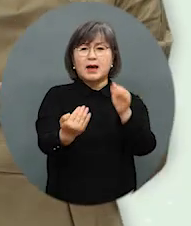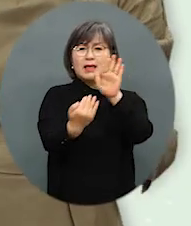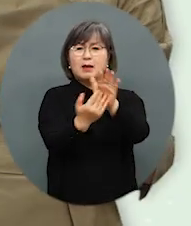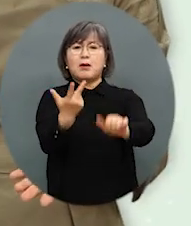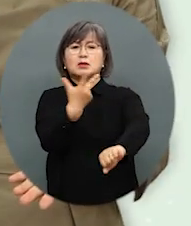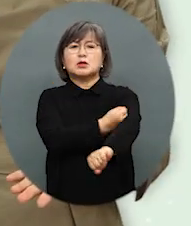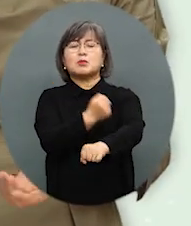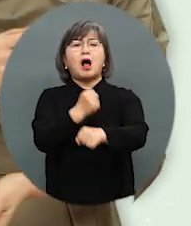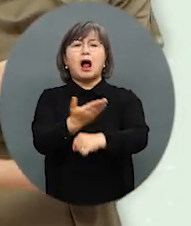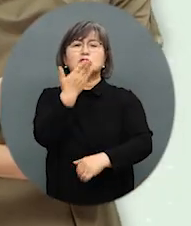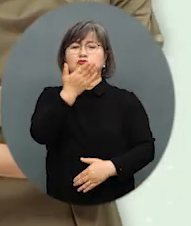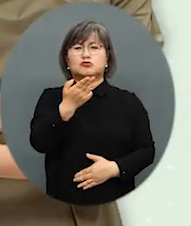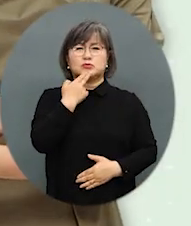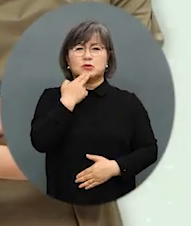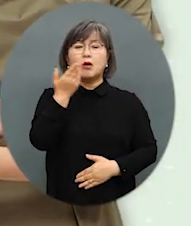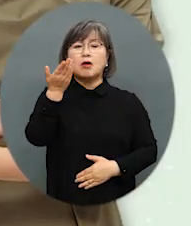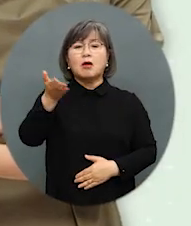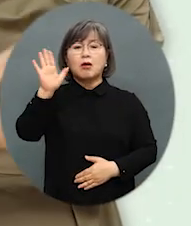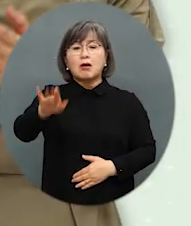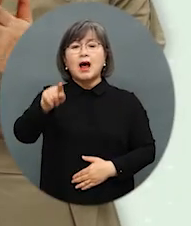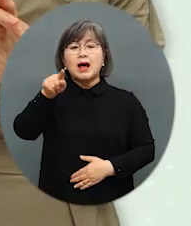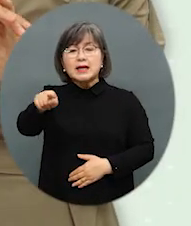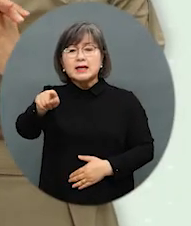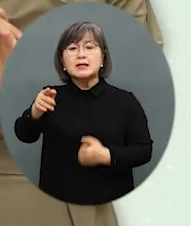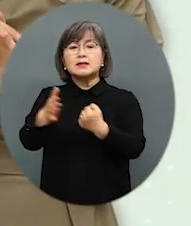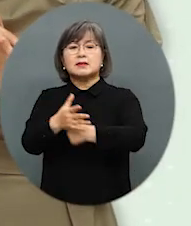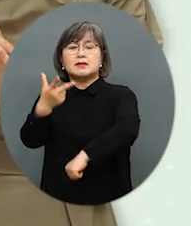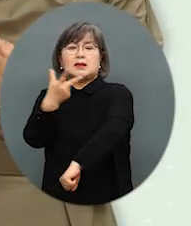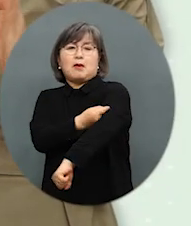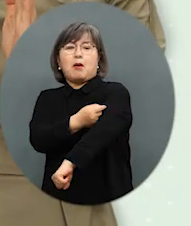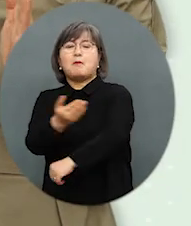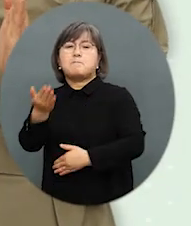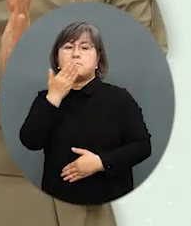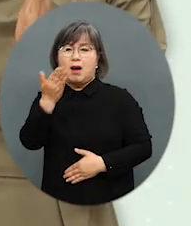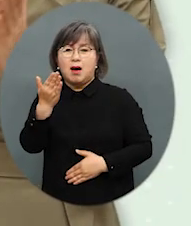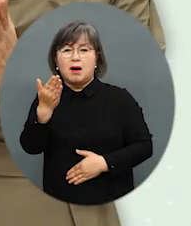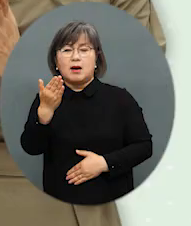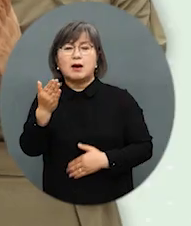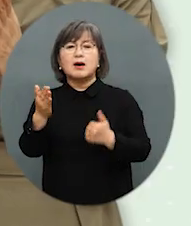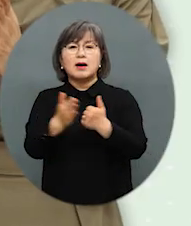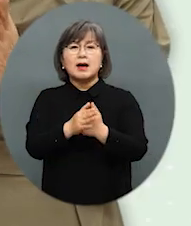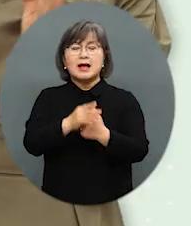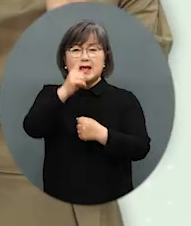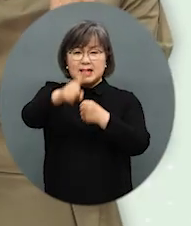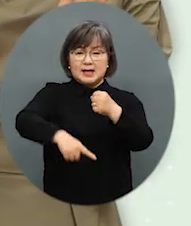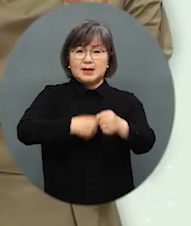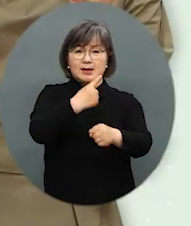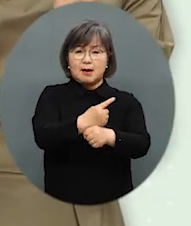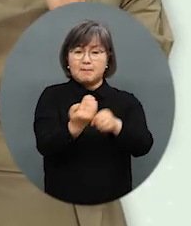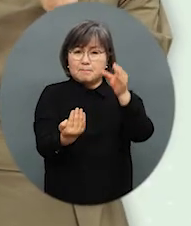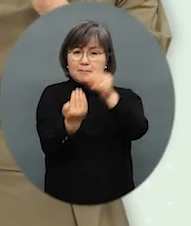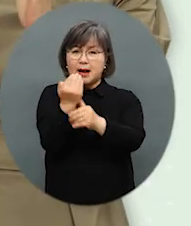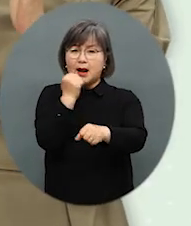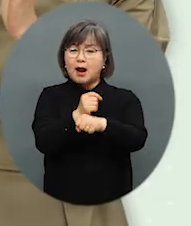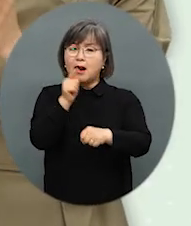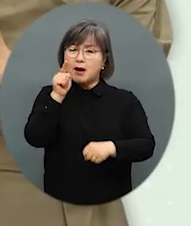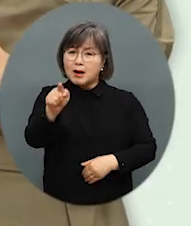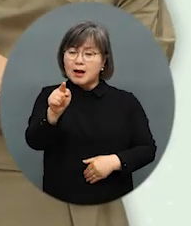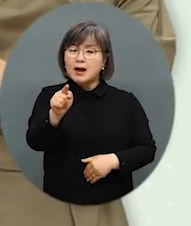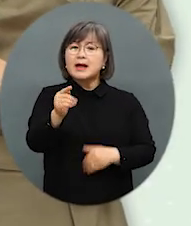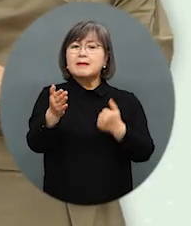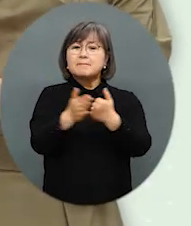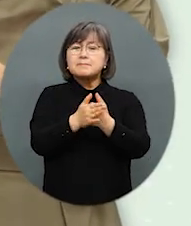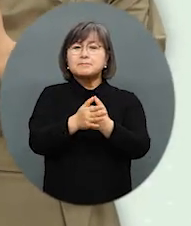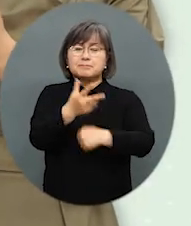때문에 예방접종을 할 수가 없어요. 하지만 인플루엔자는 예방접종이 가능합니다. 매해 발생할